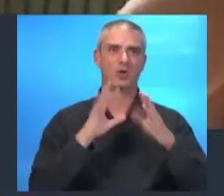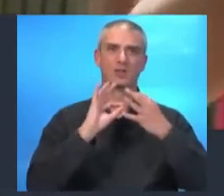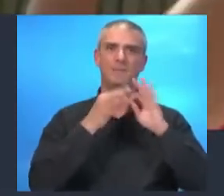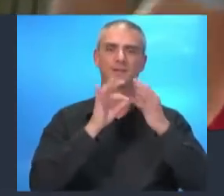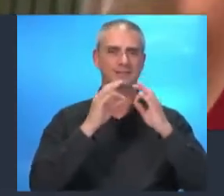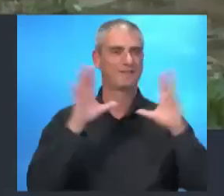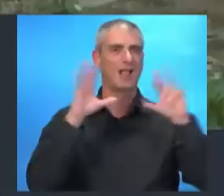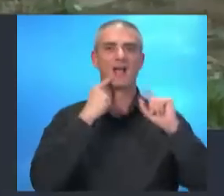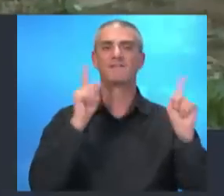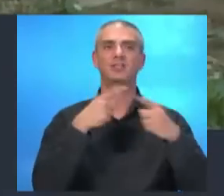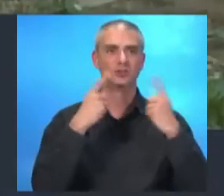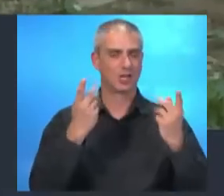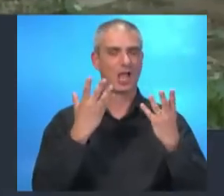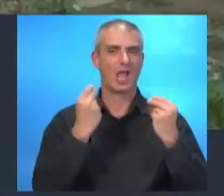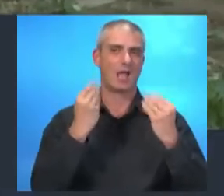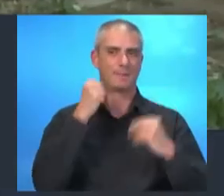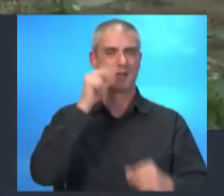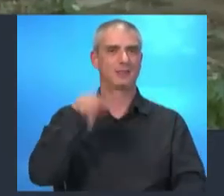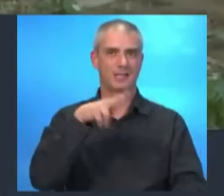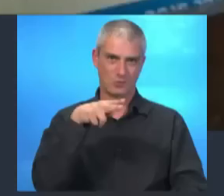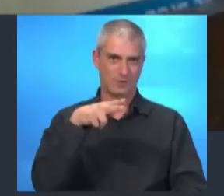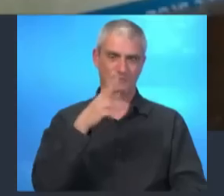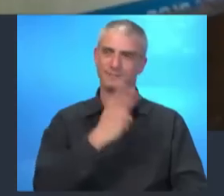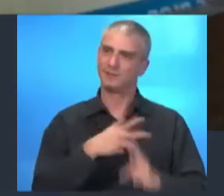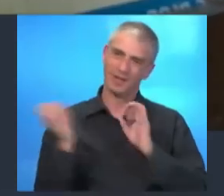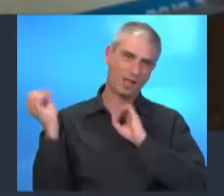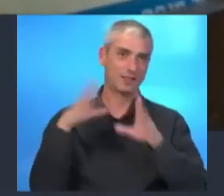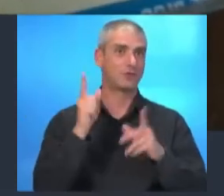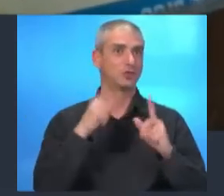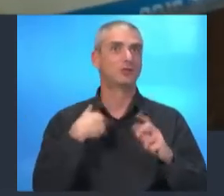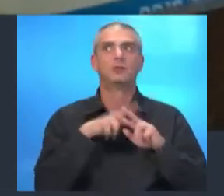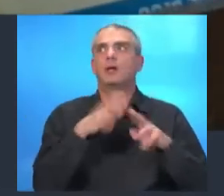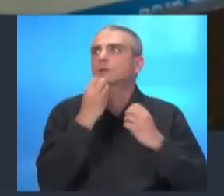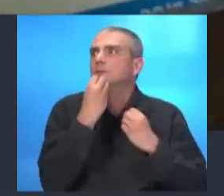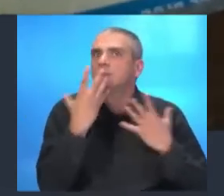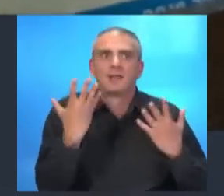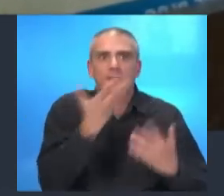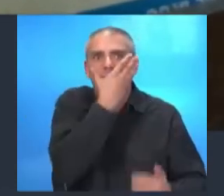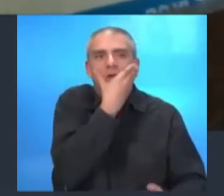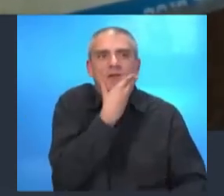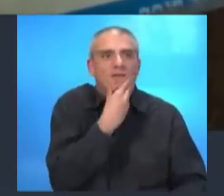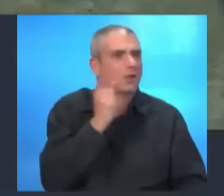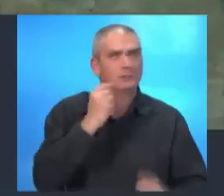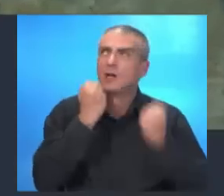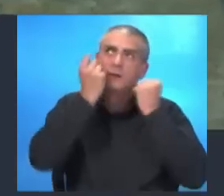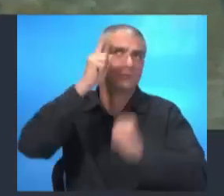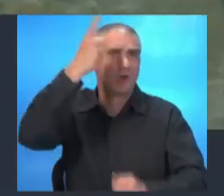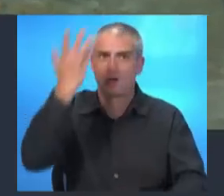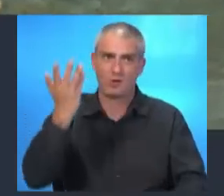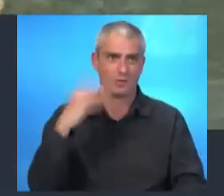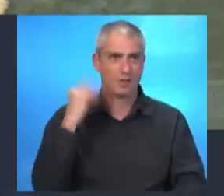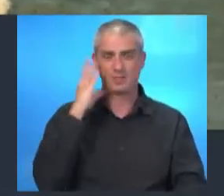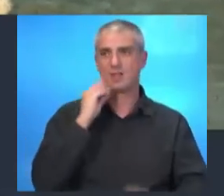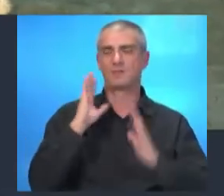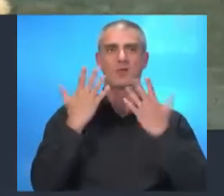ערבי שירה, הרבה מאוד טיולים. רק תבואו. יש לנו ארץ מדהימה, יפה, לא צריך לנסוע רחוק. נהנים מאוד